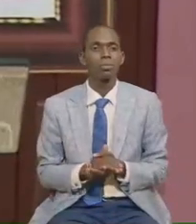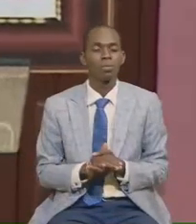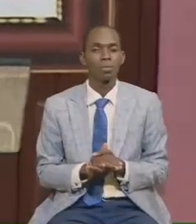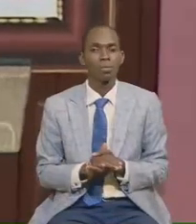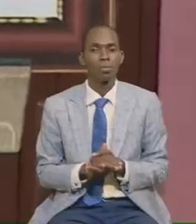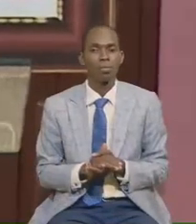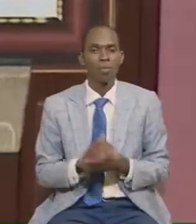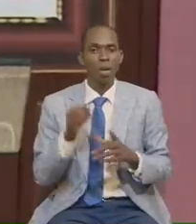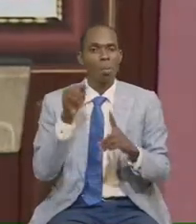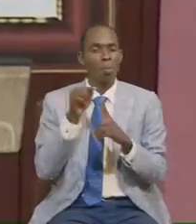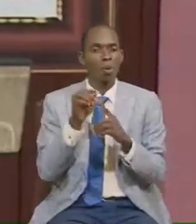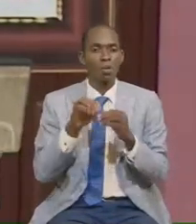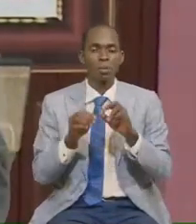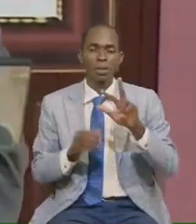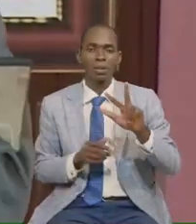Troisième point maintenant.